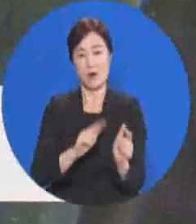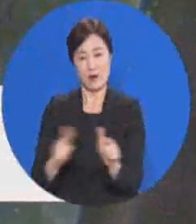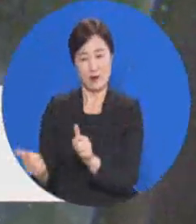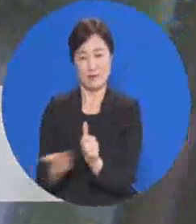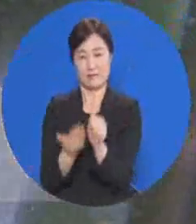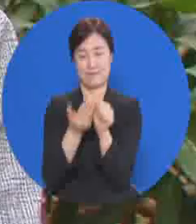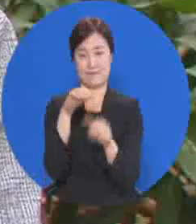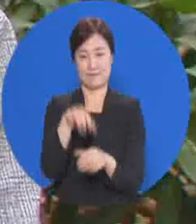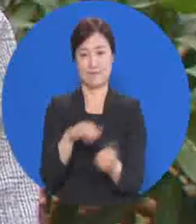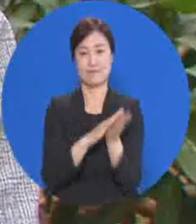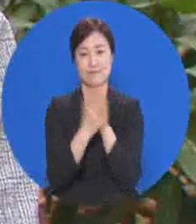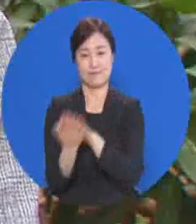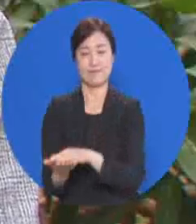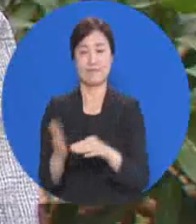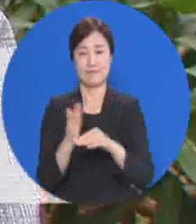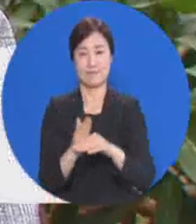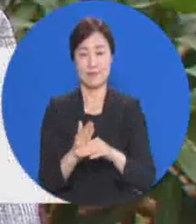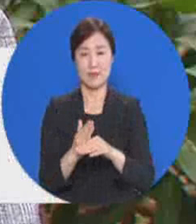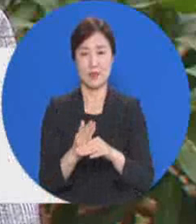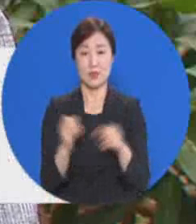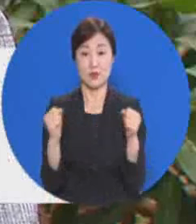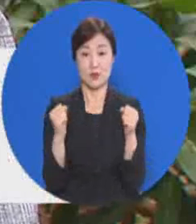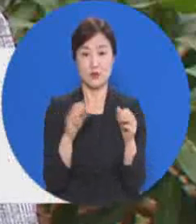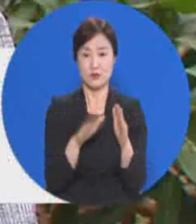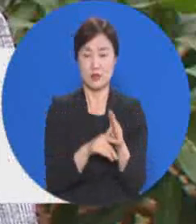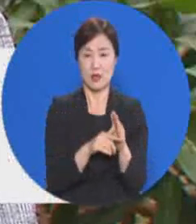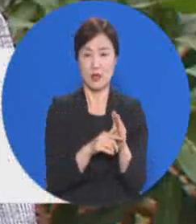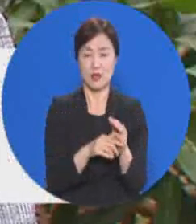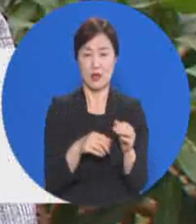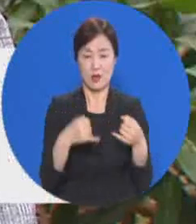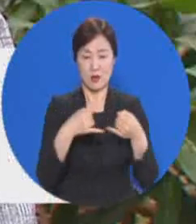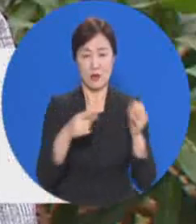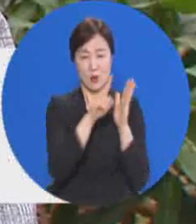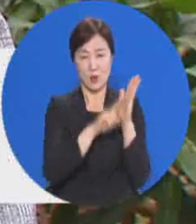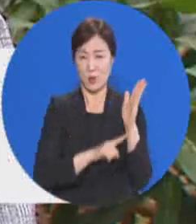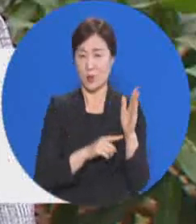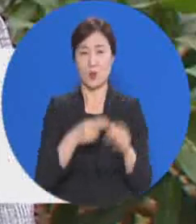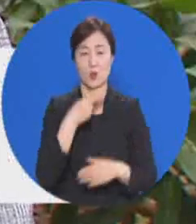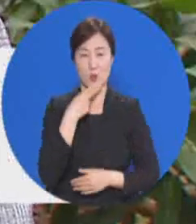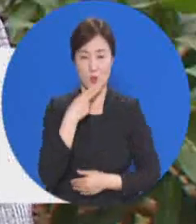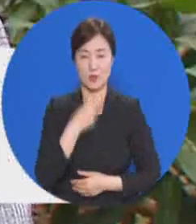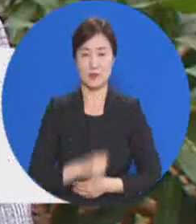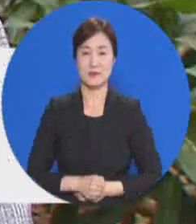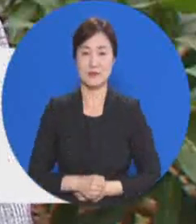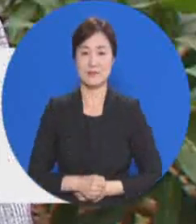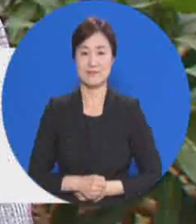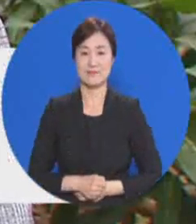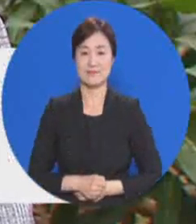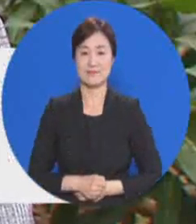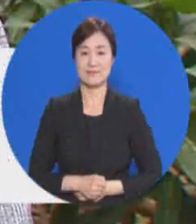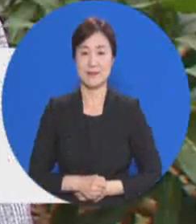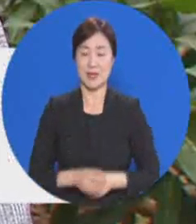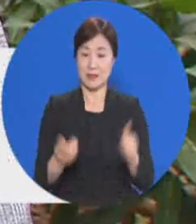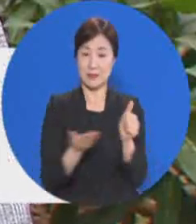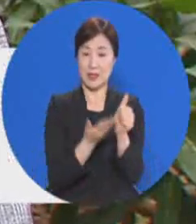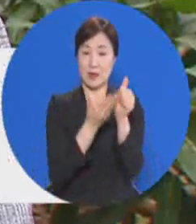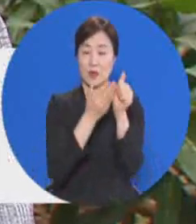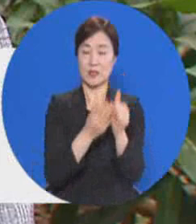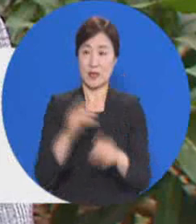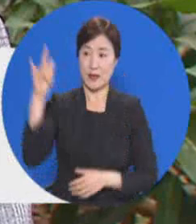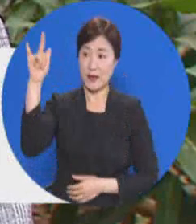있는 겁니다. 겨울철에 영하로 거의 내려가는 일이 없고 또 재배적인 측면에서 볼 때는